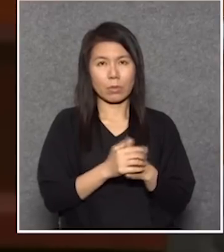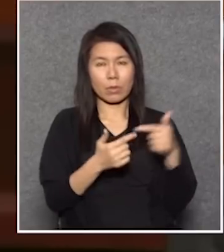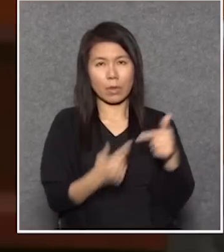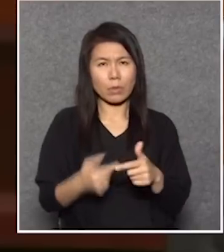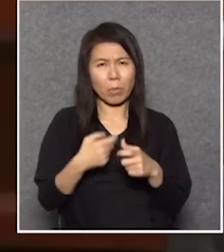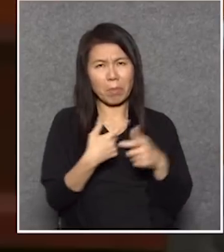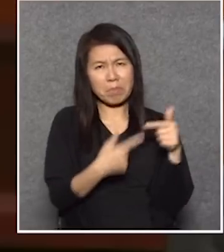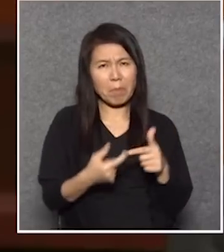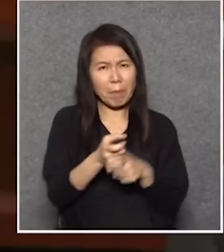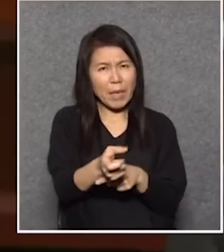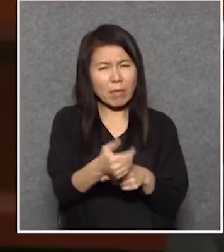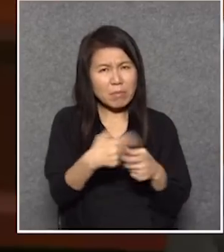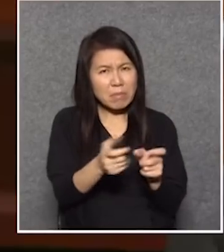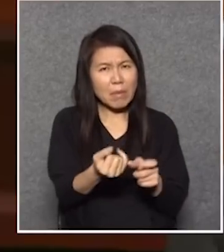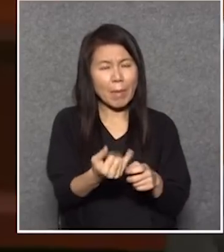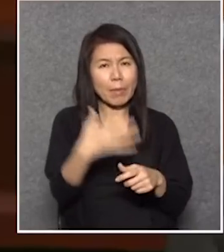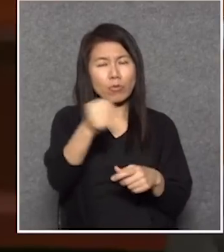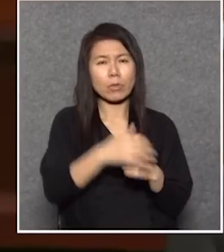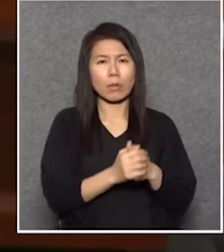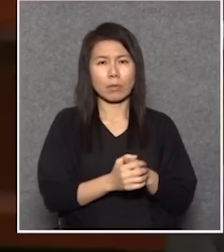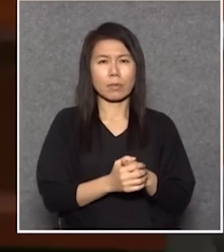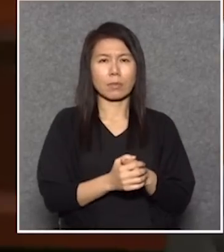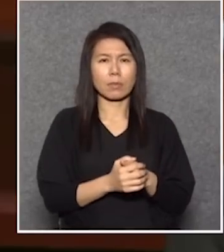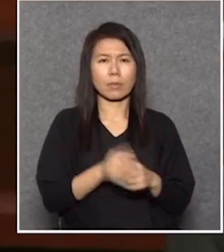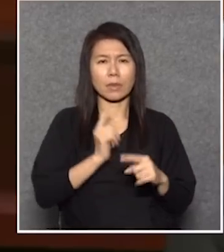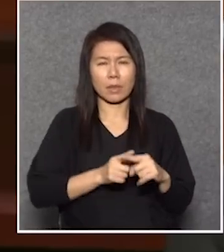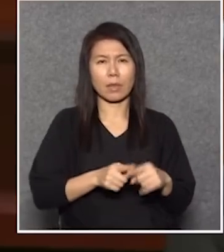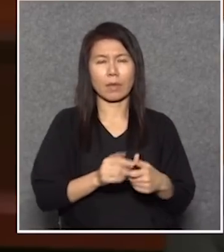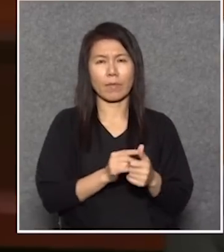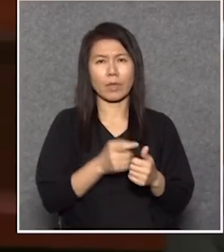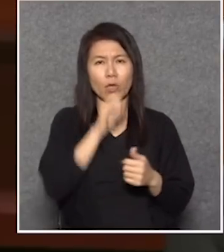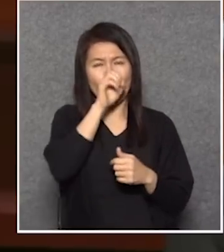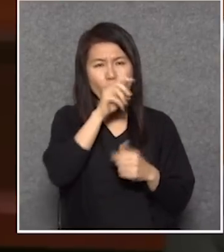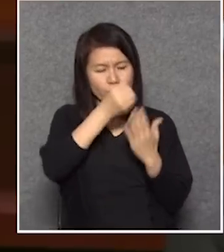咧？主席，係咪？咁呢個就真係值得我哋提呢啲咁嘅修